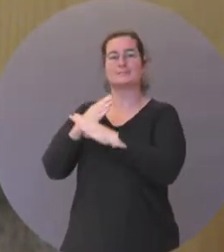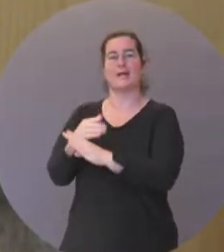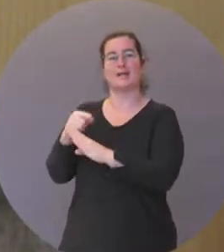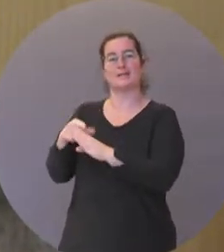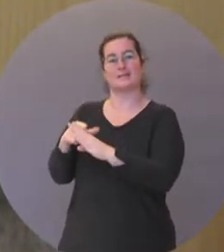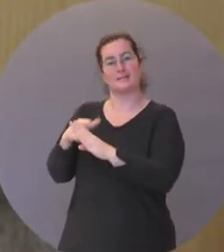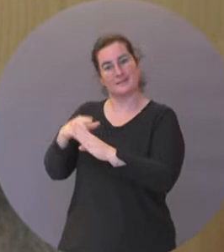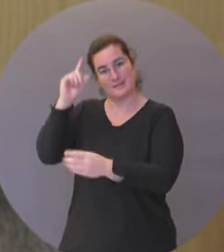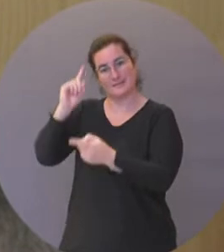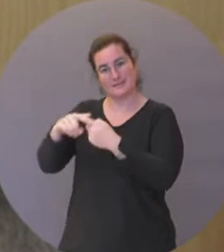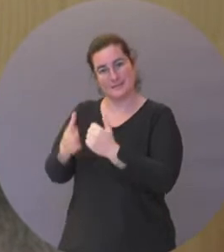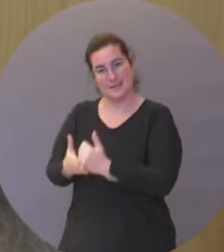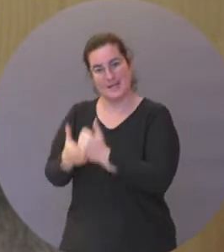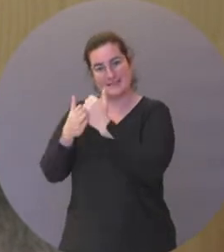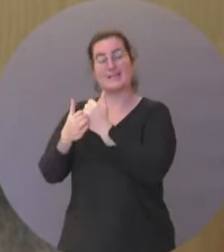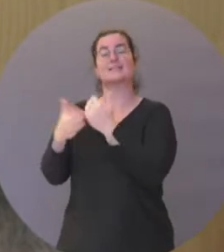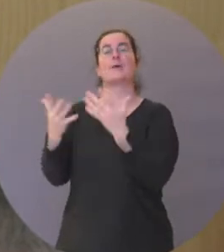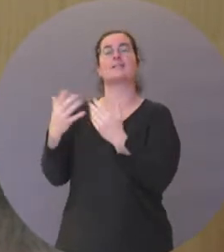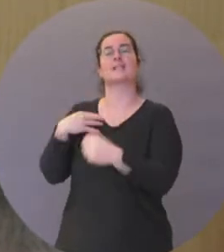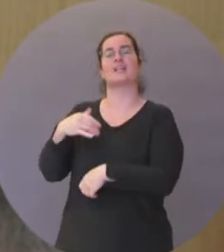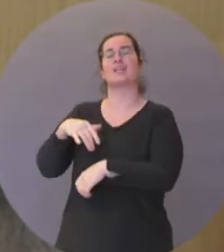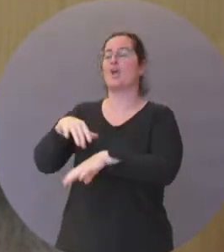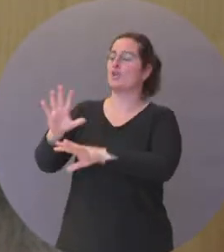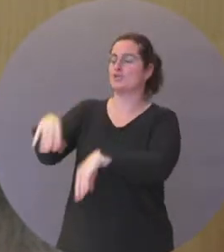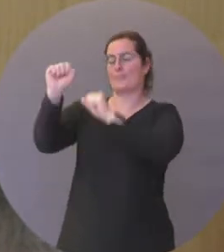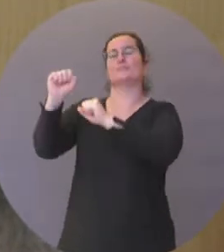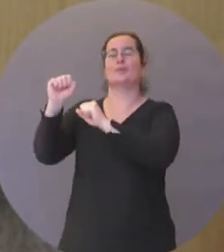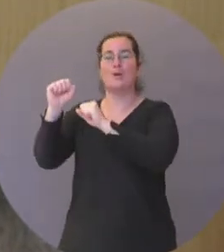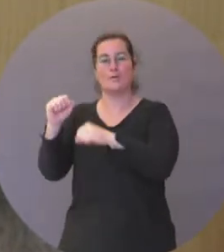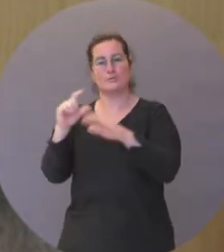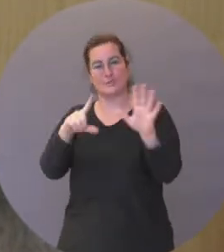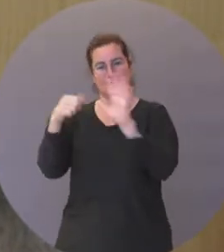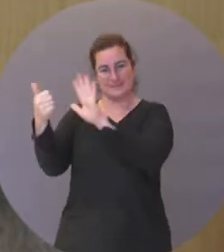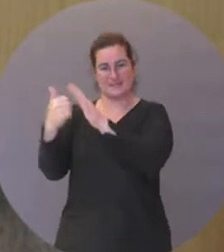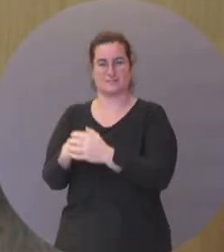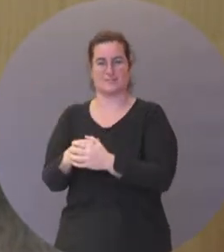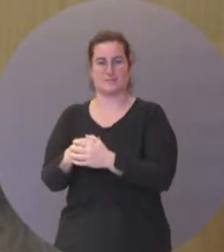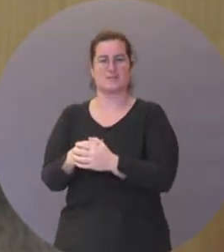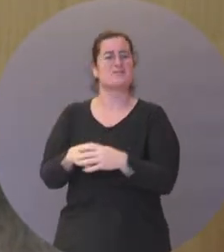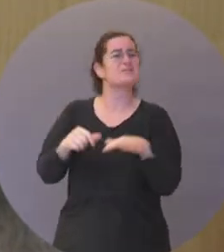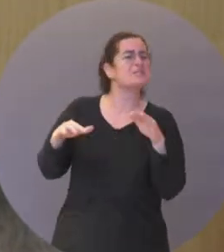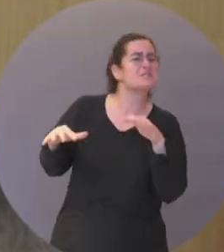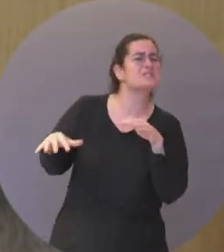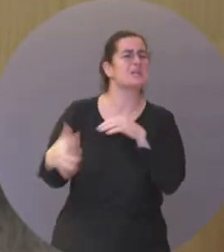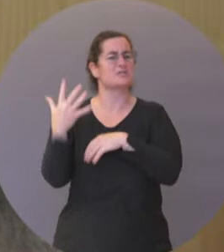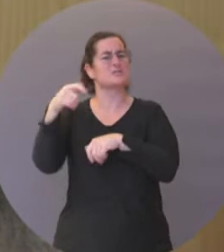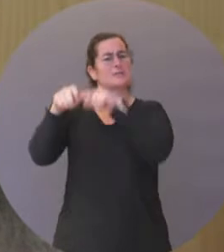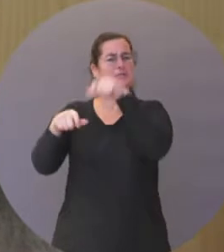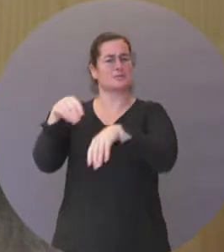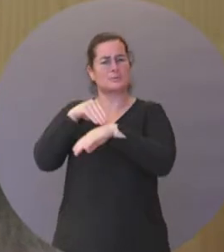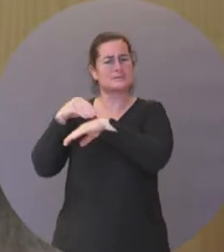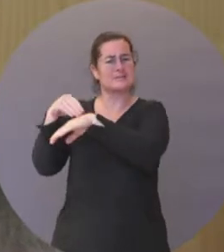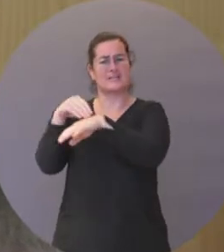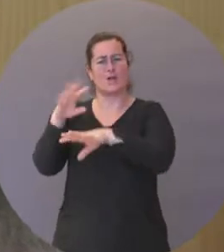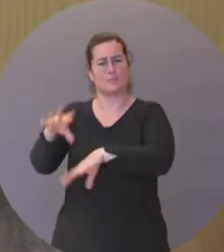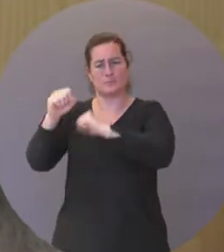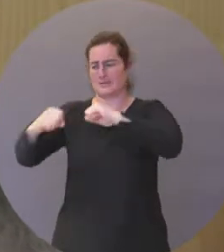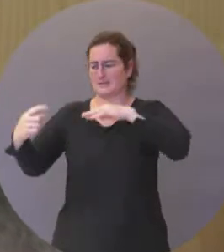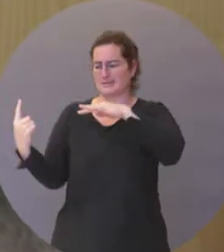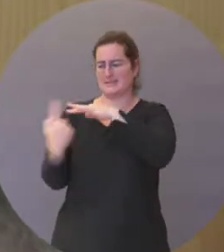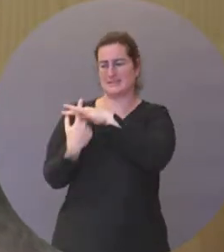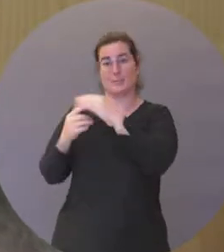l'accélérateur job 76 une quinzaine de conseillers emplois est chargés de Relations Entreprises va permettre d'intensifier